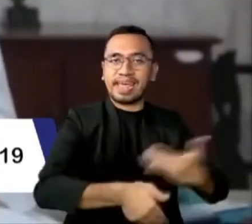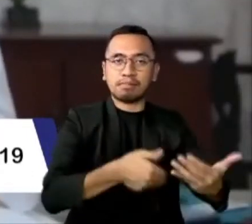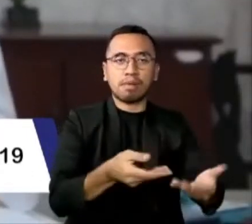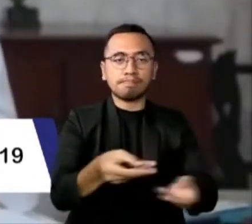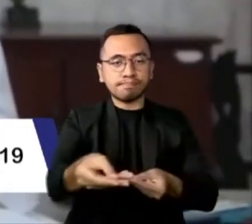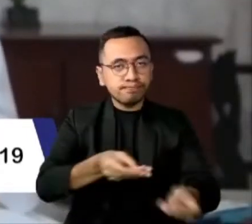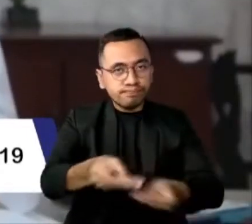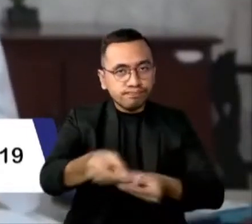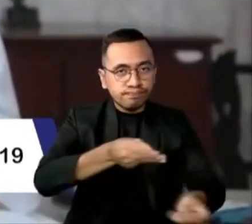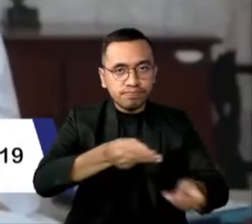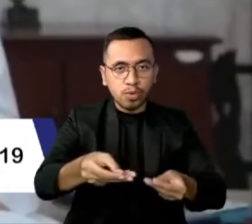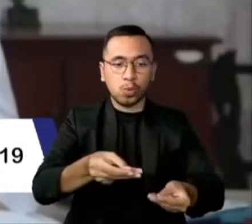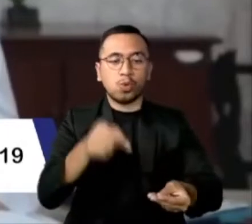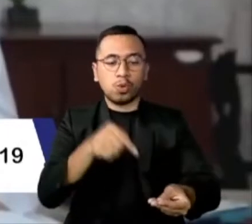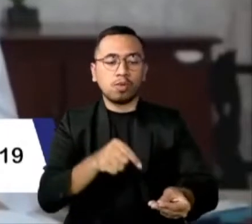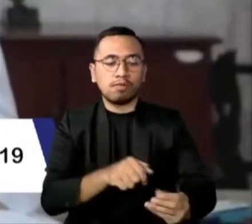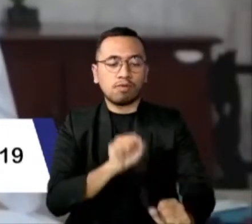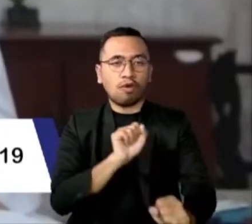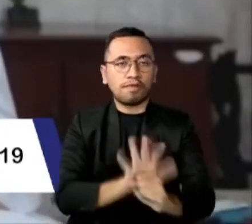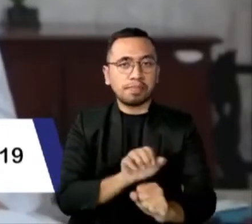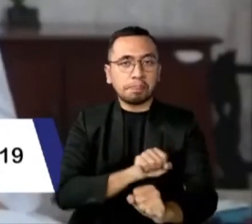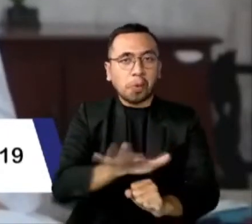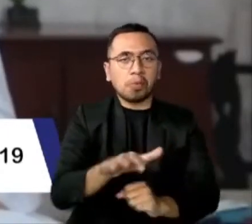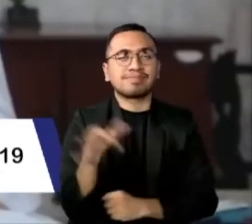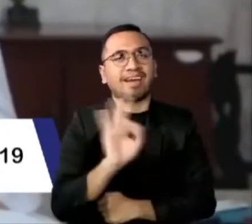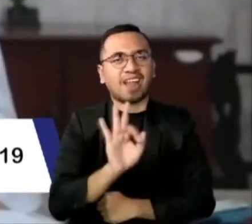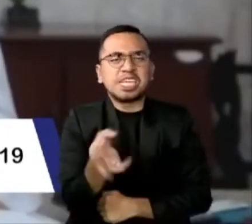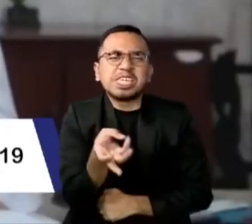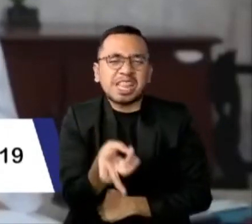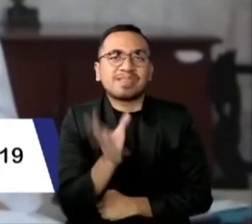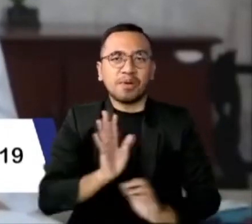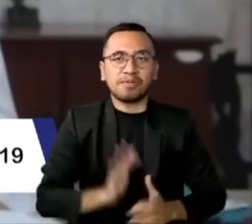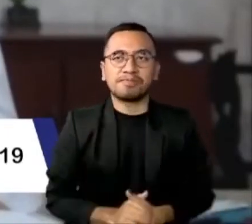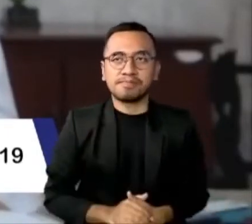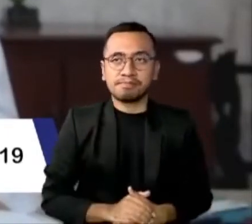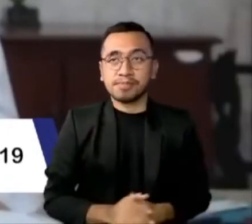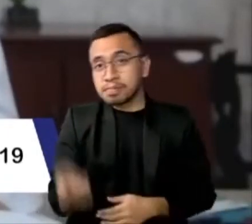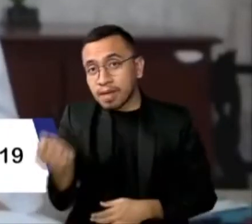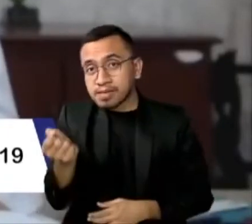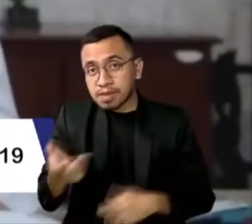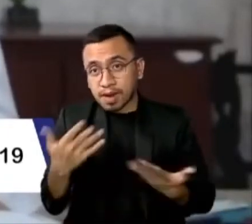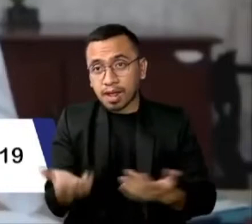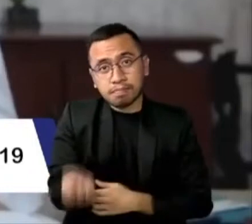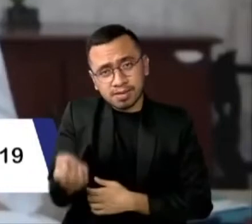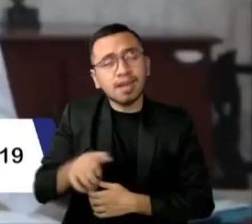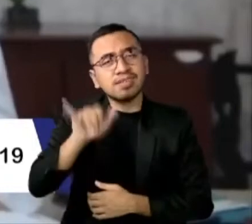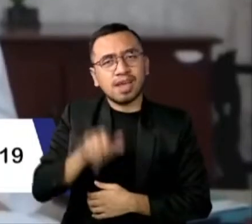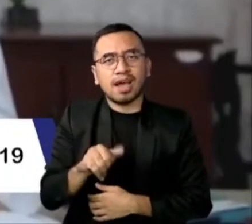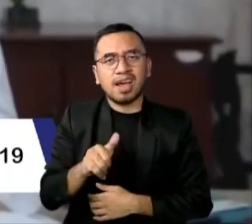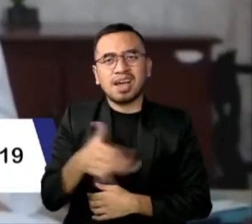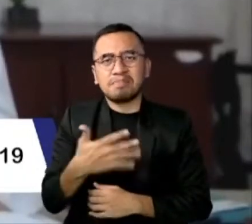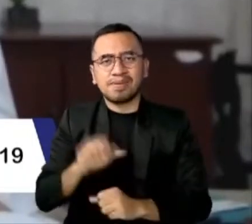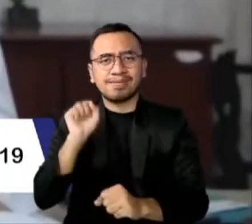perdagangan tidak memberikan kontribusi besar dalam peningkatan angka COVID-19. Termasuk di pasar? Termasuk di pasar,